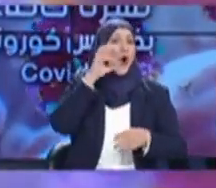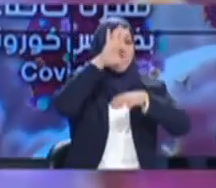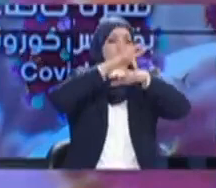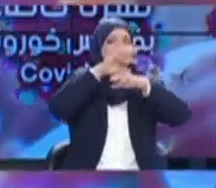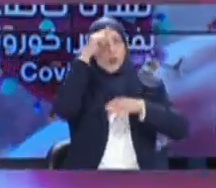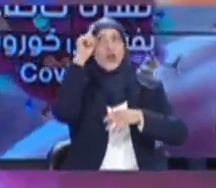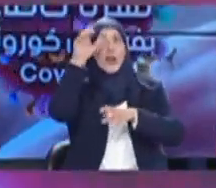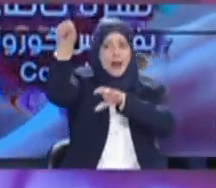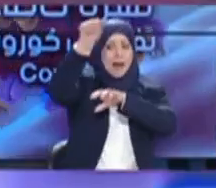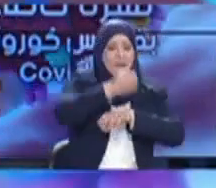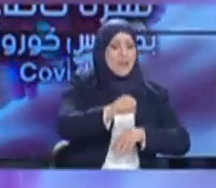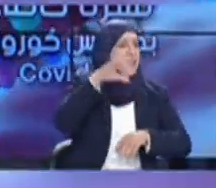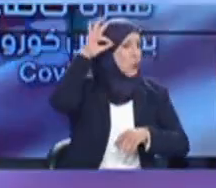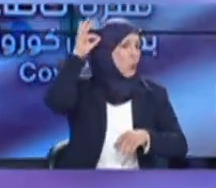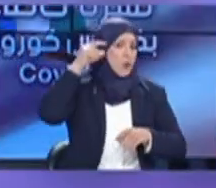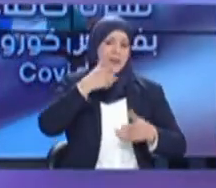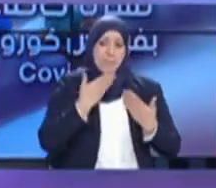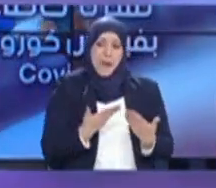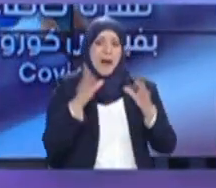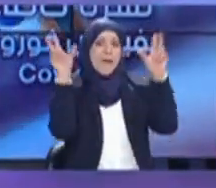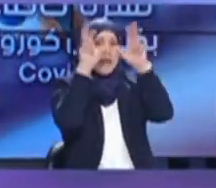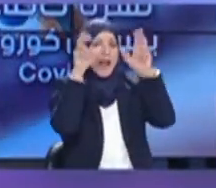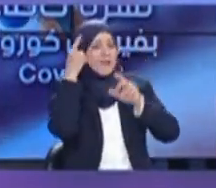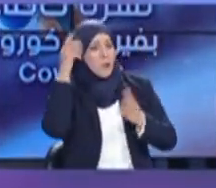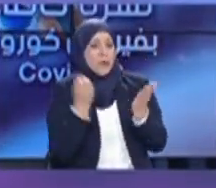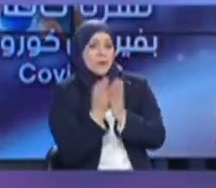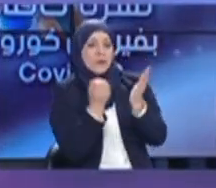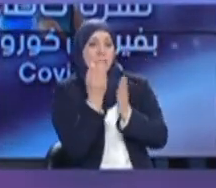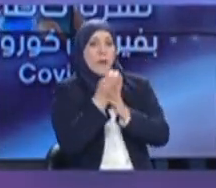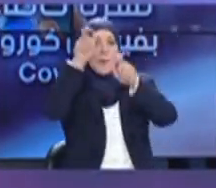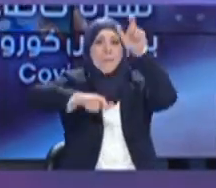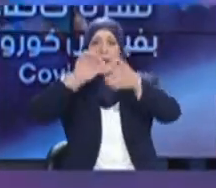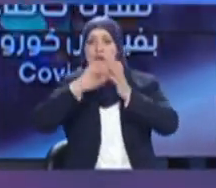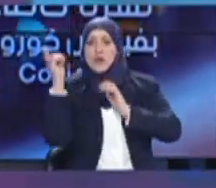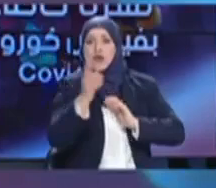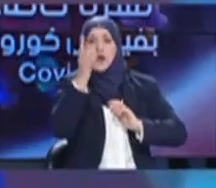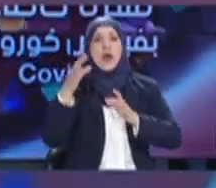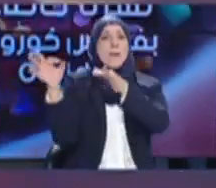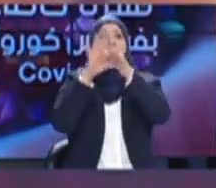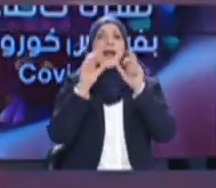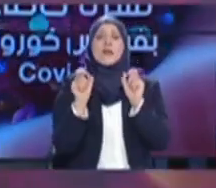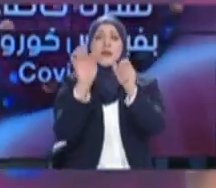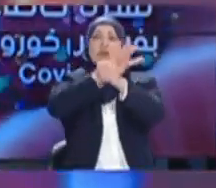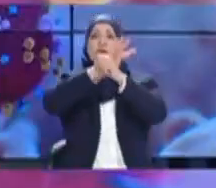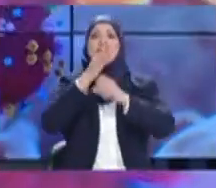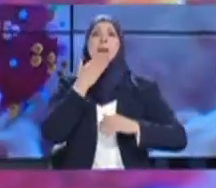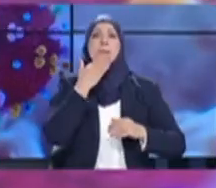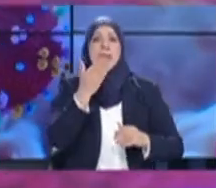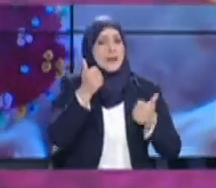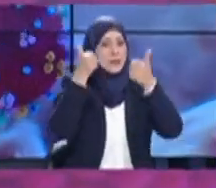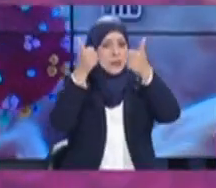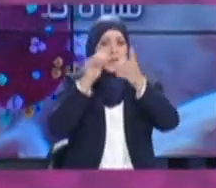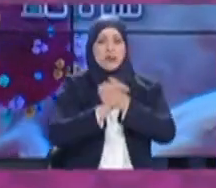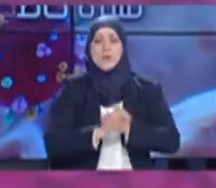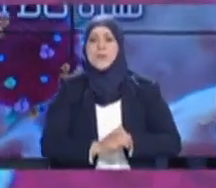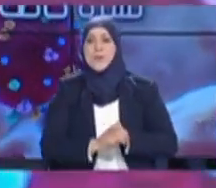بحذانا حتى نتحدث اكثر فاكثر عن هذا الاختصاص وايضا علاقته بفيروس كورونا. شكرا جزيلا لك، وان شاء الله رساله وصلت